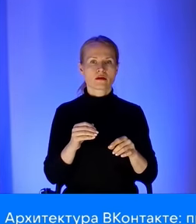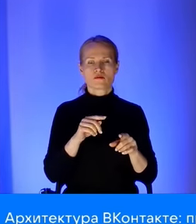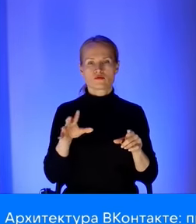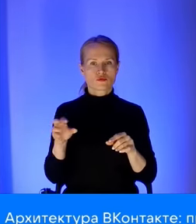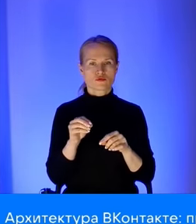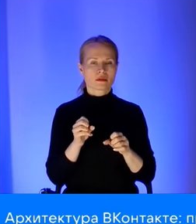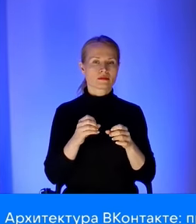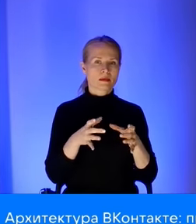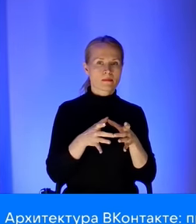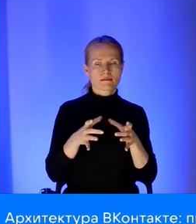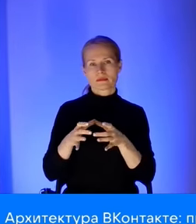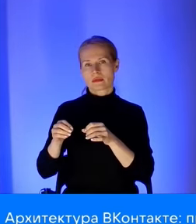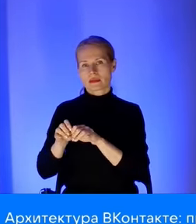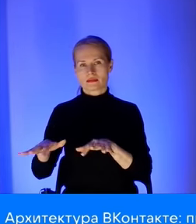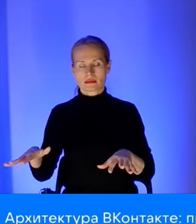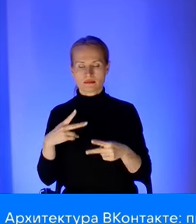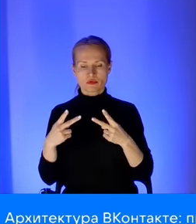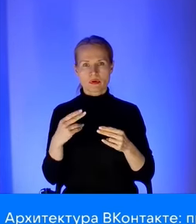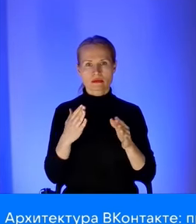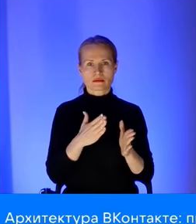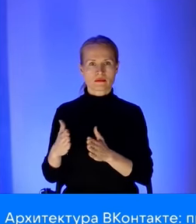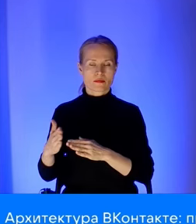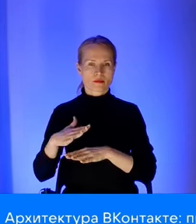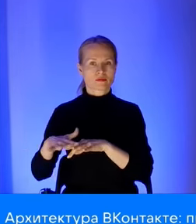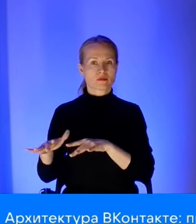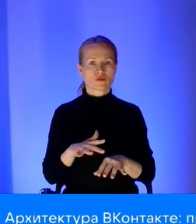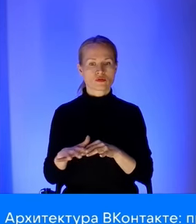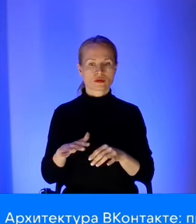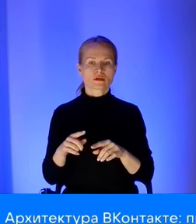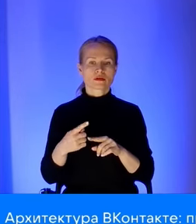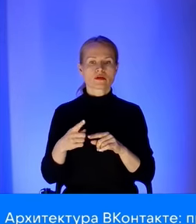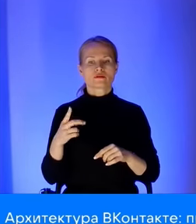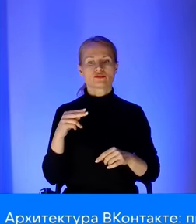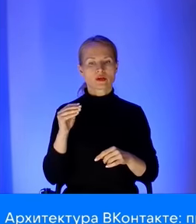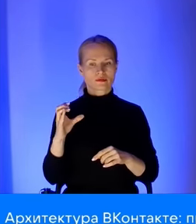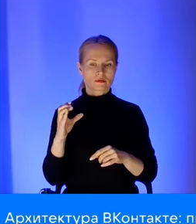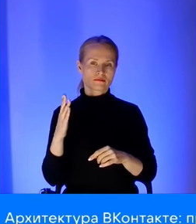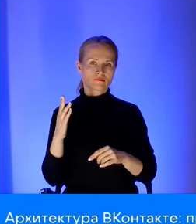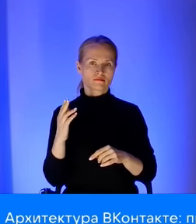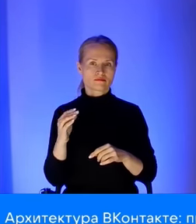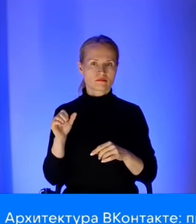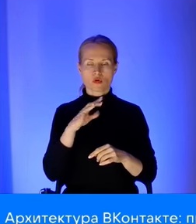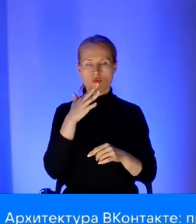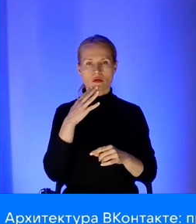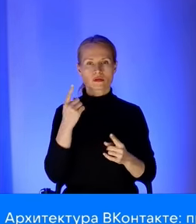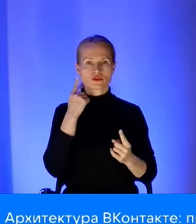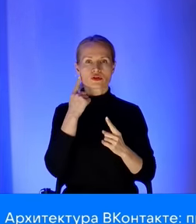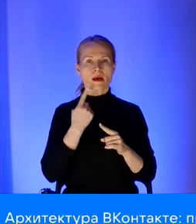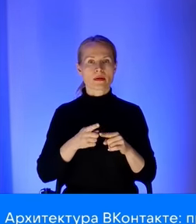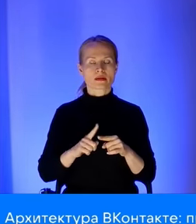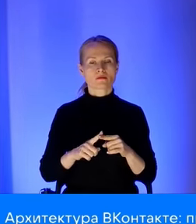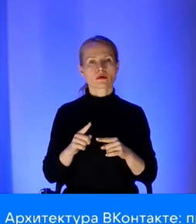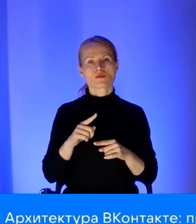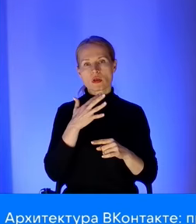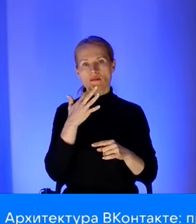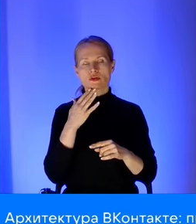как себя система ведёт здесь пионером является джепсон Я думаю многие про него слышали можно прочитать про те гарантии